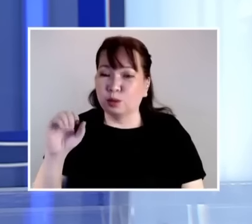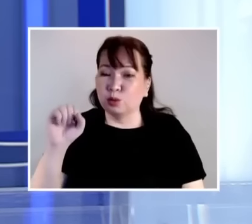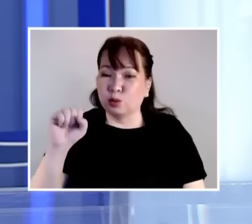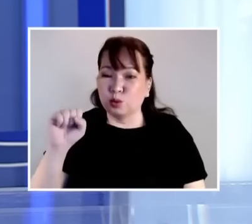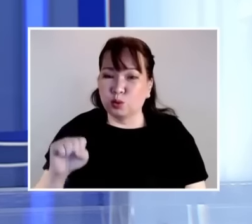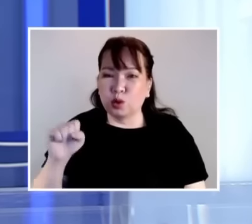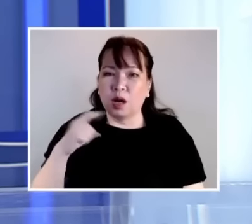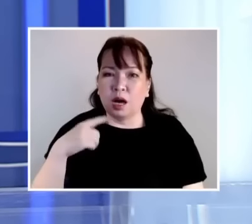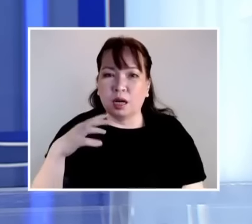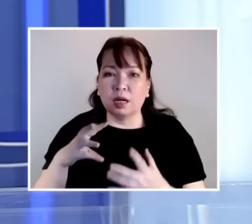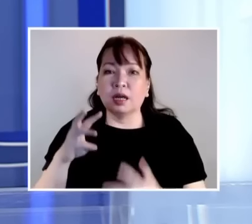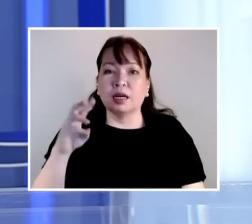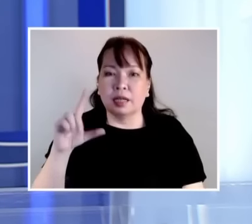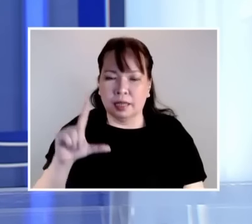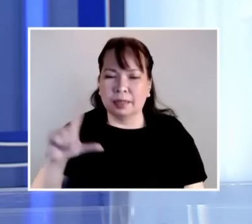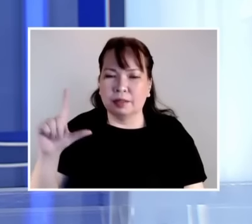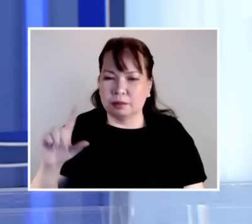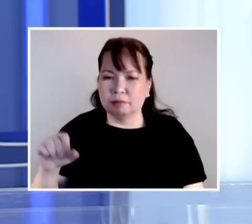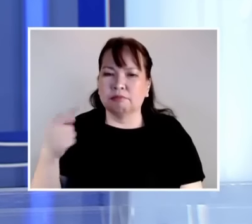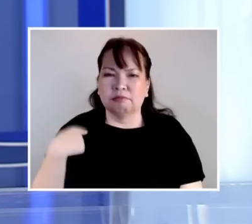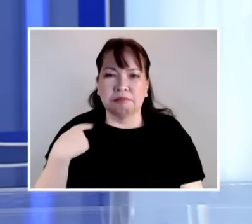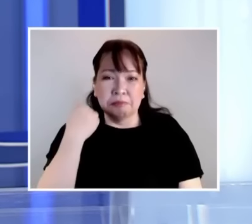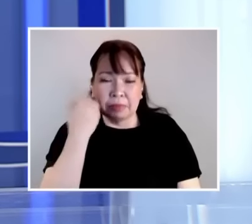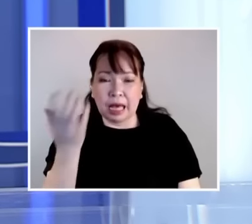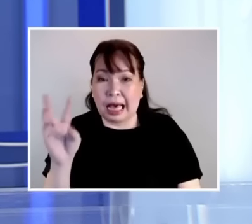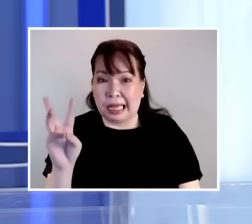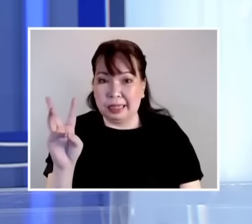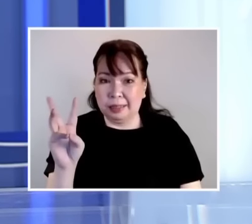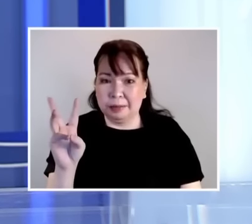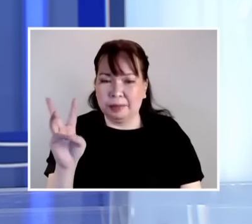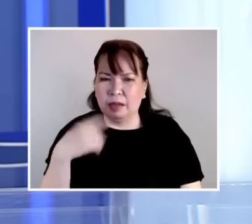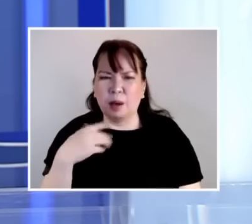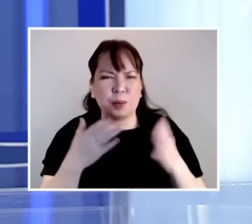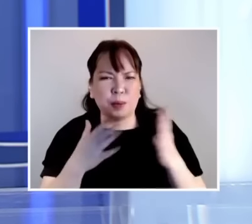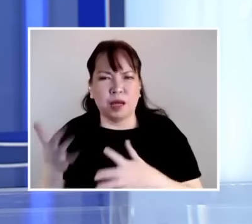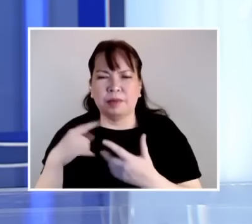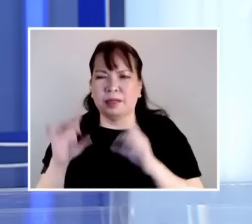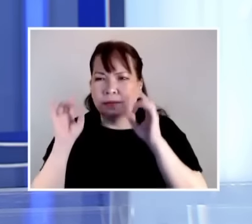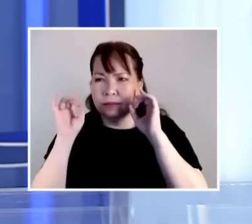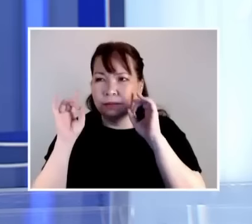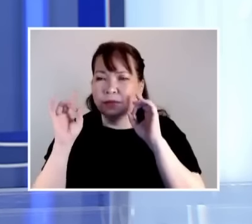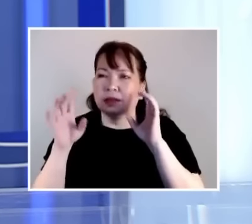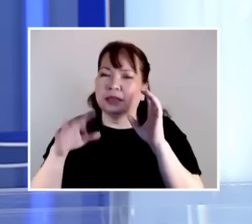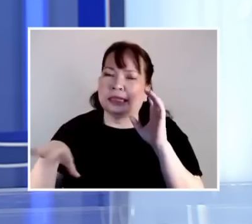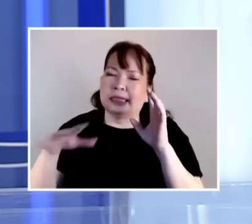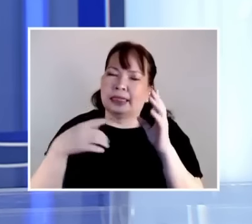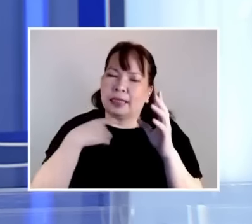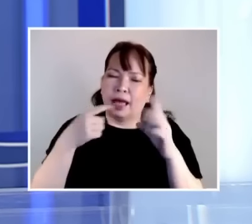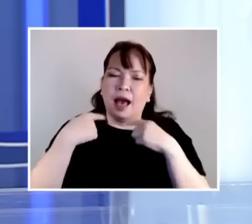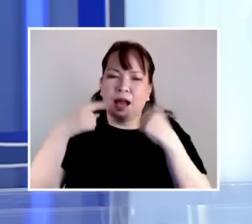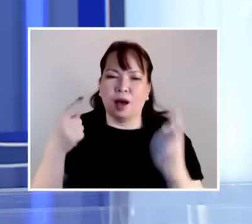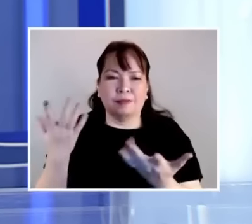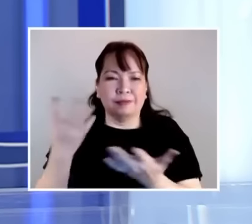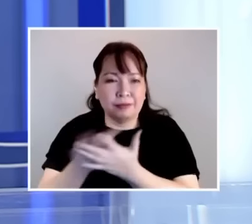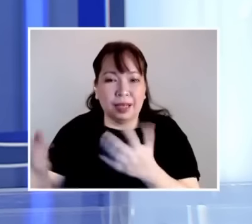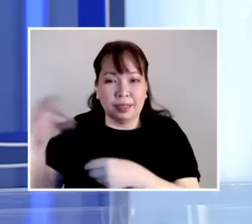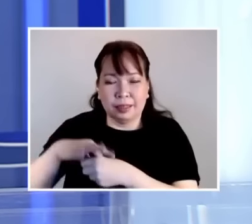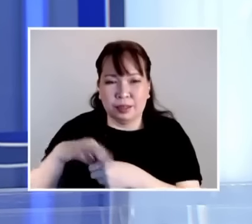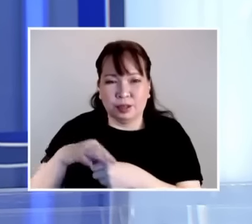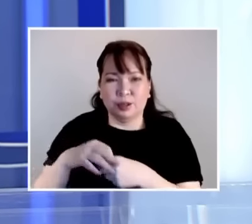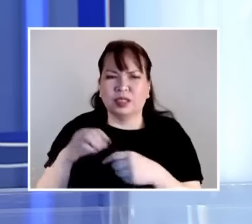bayan. 14 na barangay naman sa bayan ng Tubaran ang planong ideklara na failure of elections. Nagkaroon din ng maraming